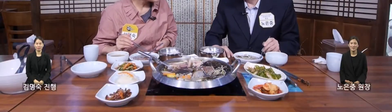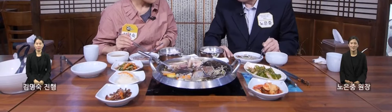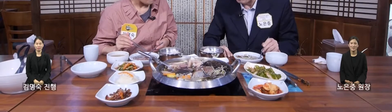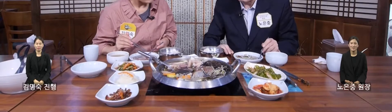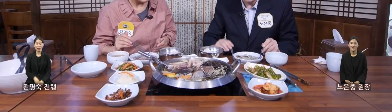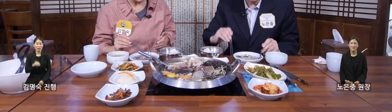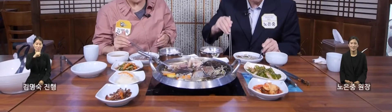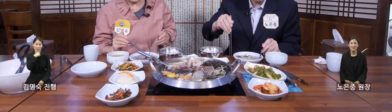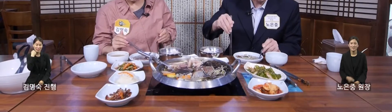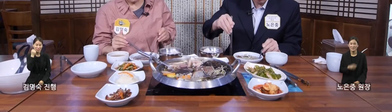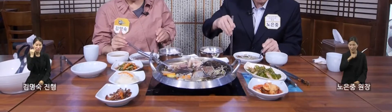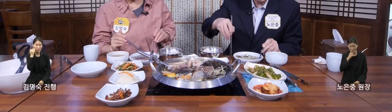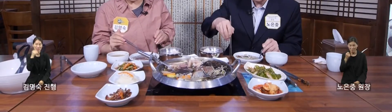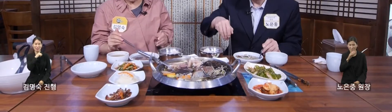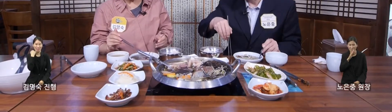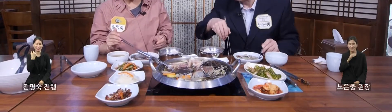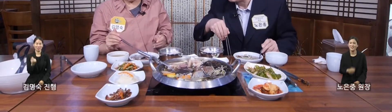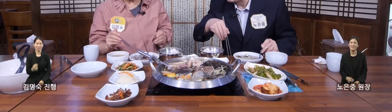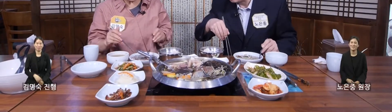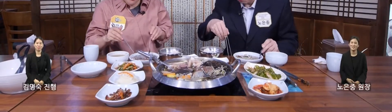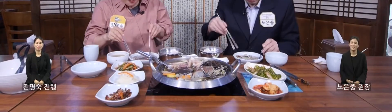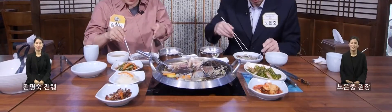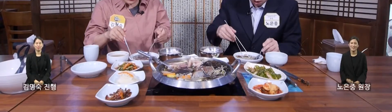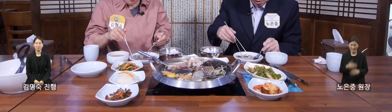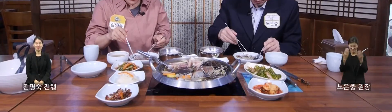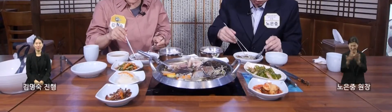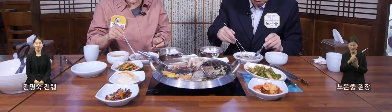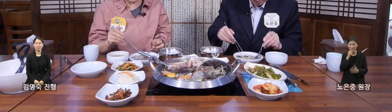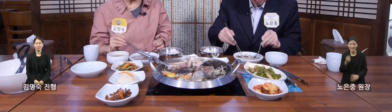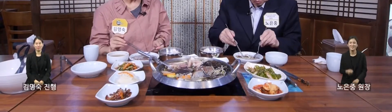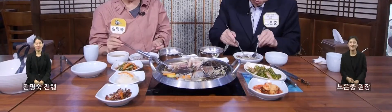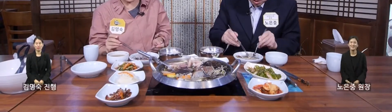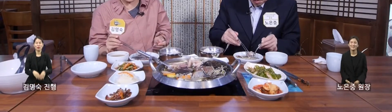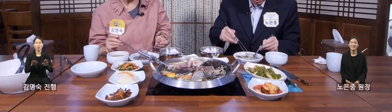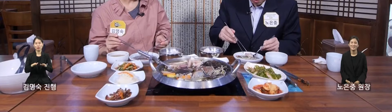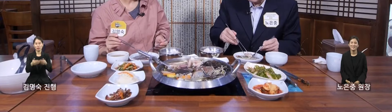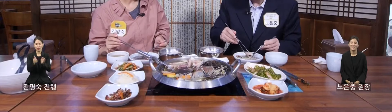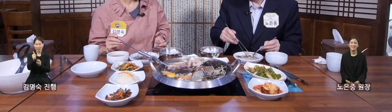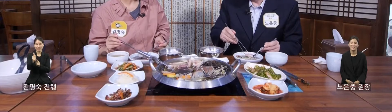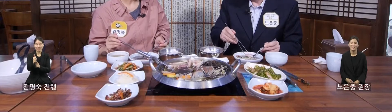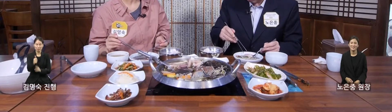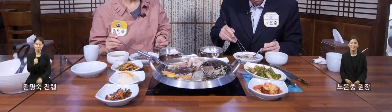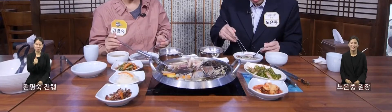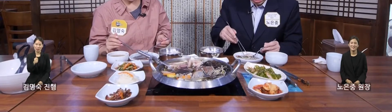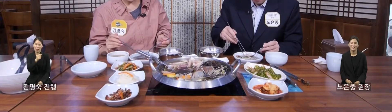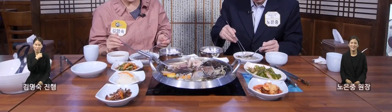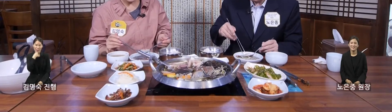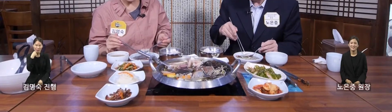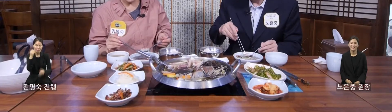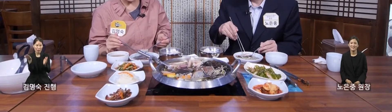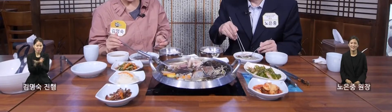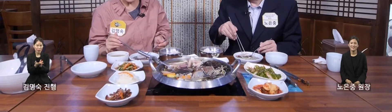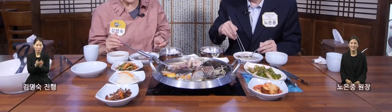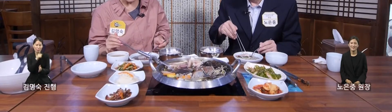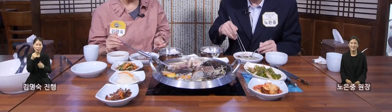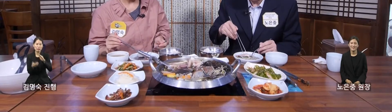삼각김치 맛있죠? 네, 맛있어요. 다 맛있는데요? 오늘 원장님 입에 이렇게 딱딱 맞으신다고